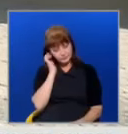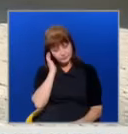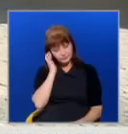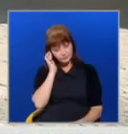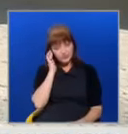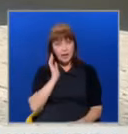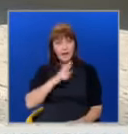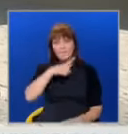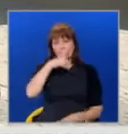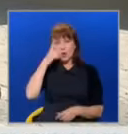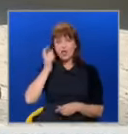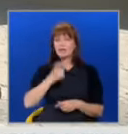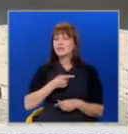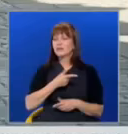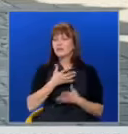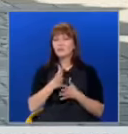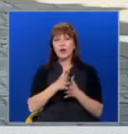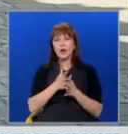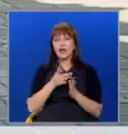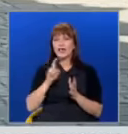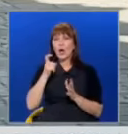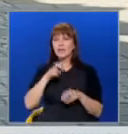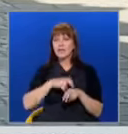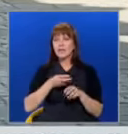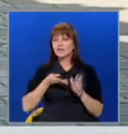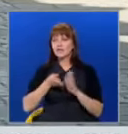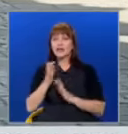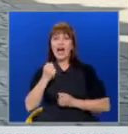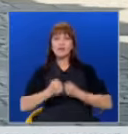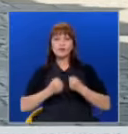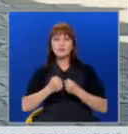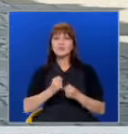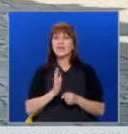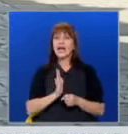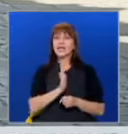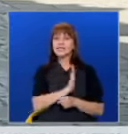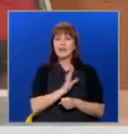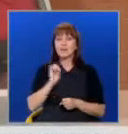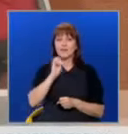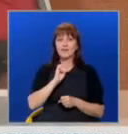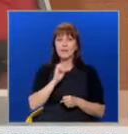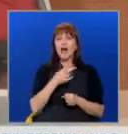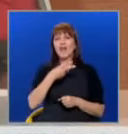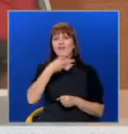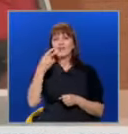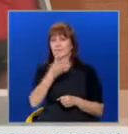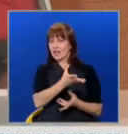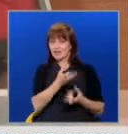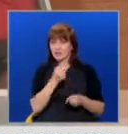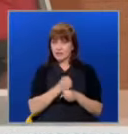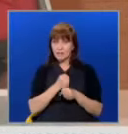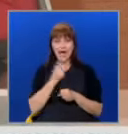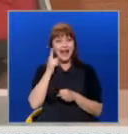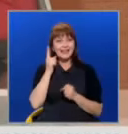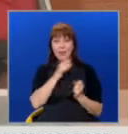Всяка пролет стотици работници от района на Гоце Делчев се качват на автобуси и заминават за Западна Европа. Местни фирми ги наемат, но само дни по-късно